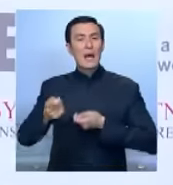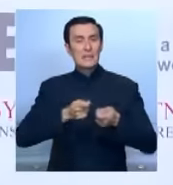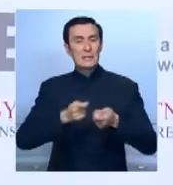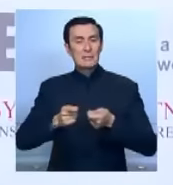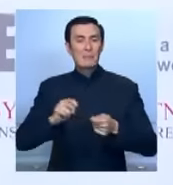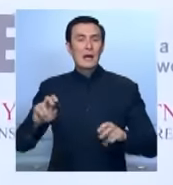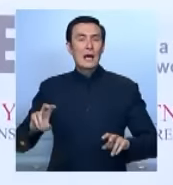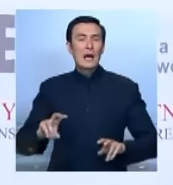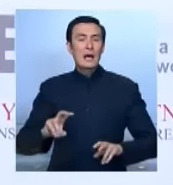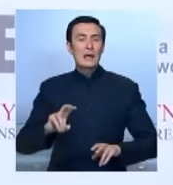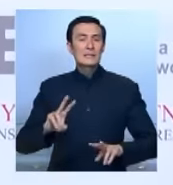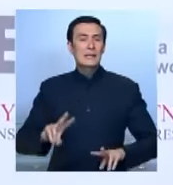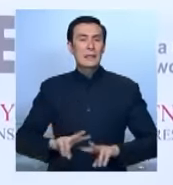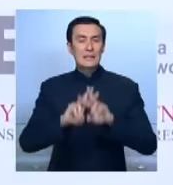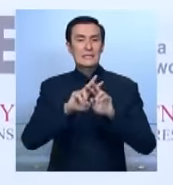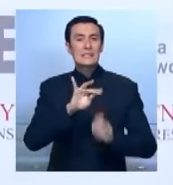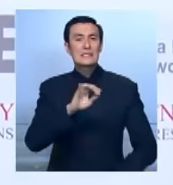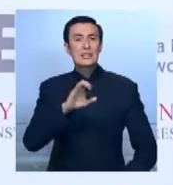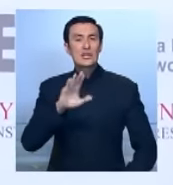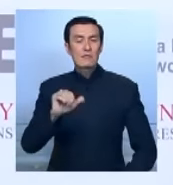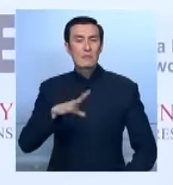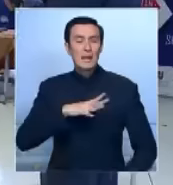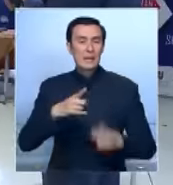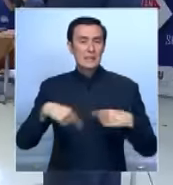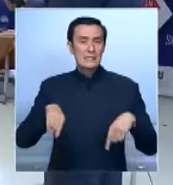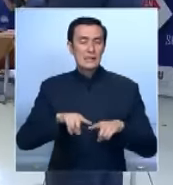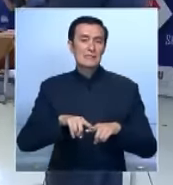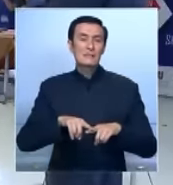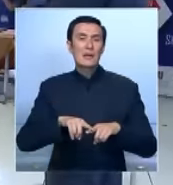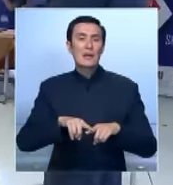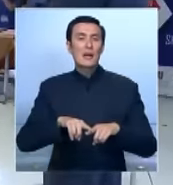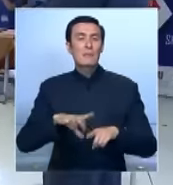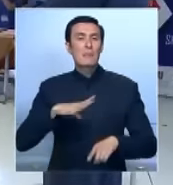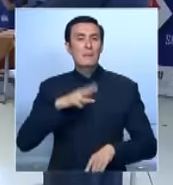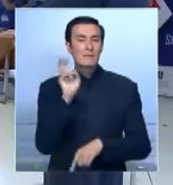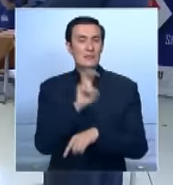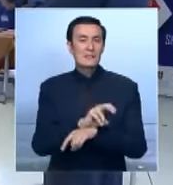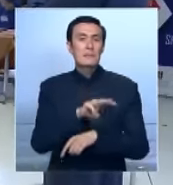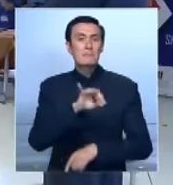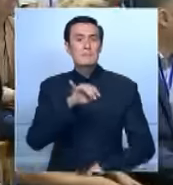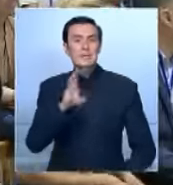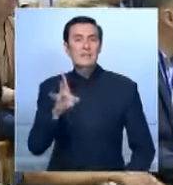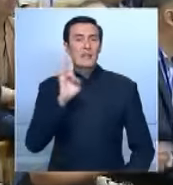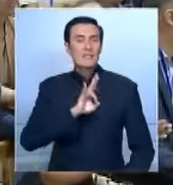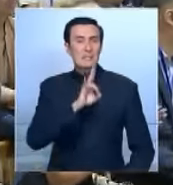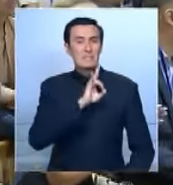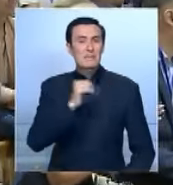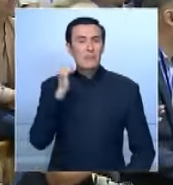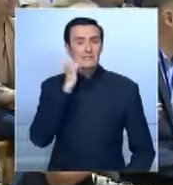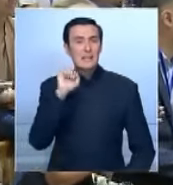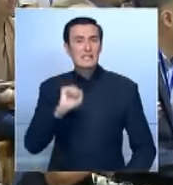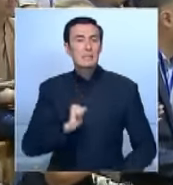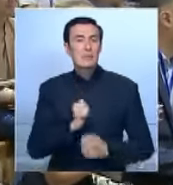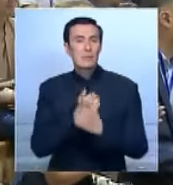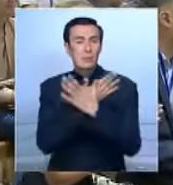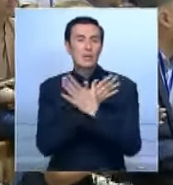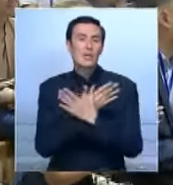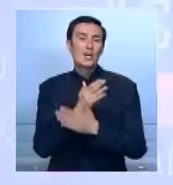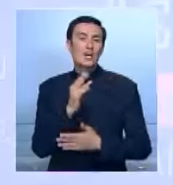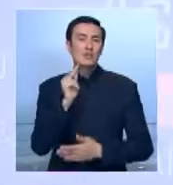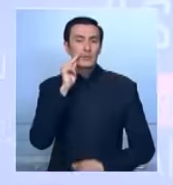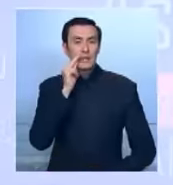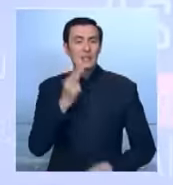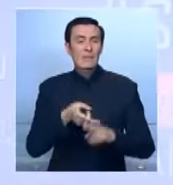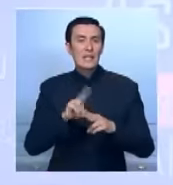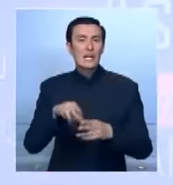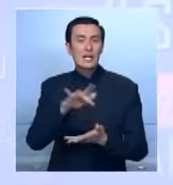Асета Исекешева. А до этого организаторы уже успели побывать в Минске, Новосибирске, Москве, Санкт-Петербурге и Шымкенте. А в